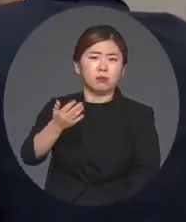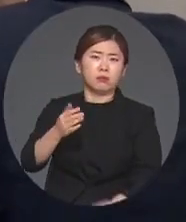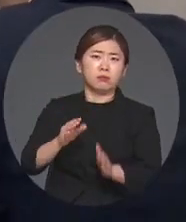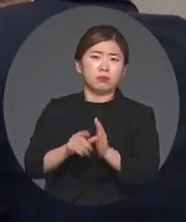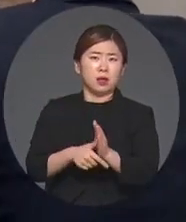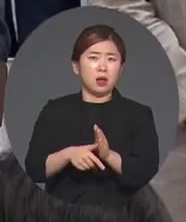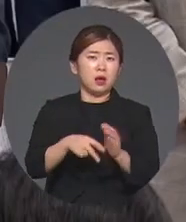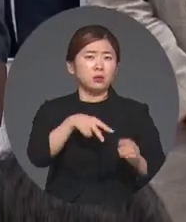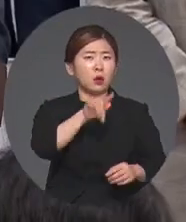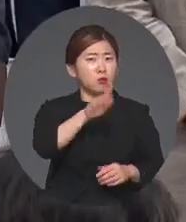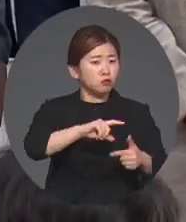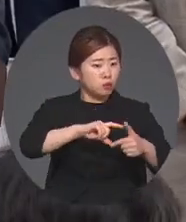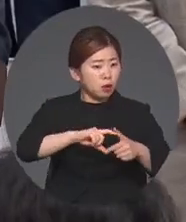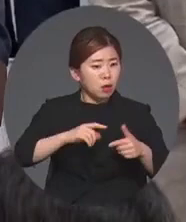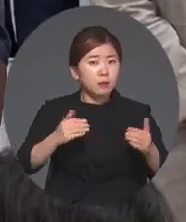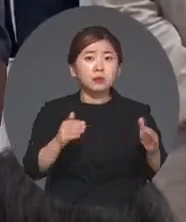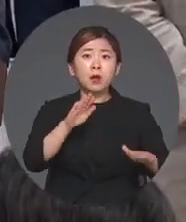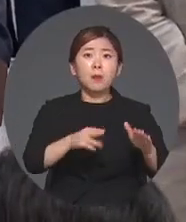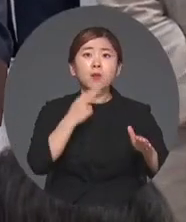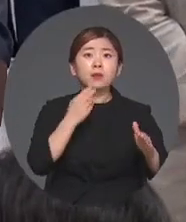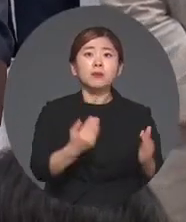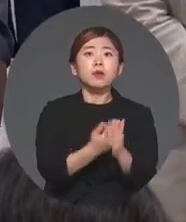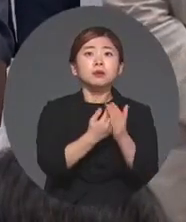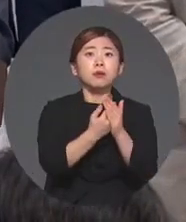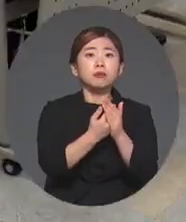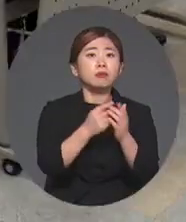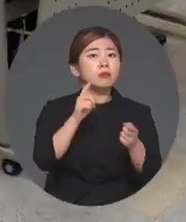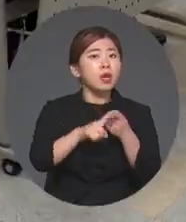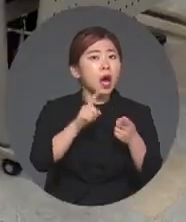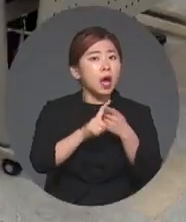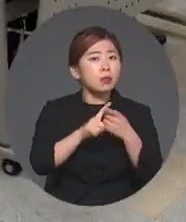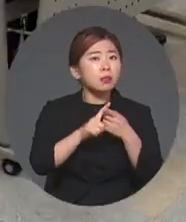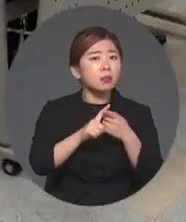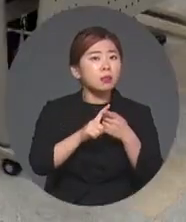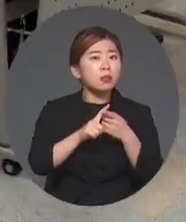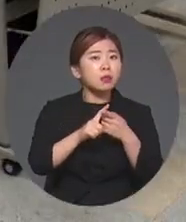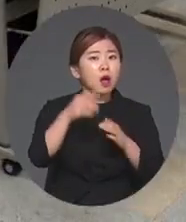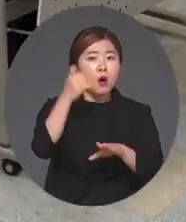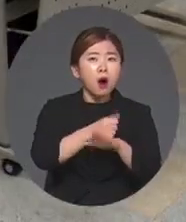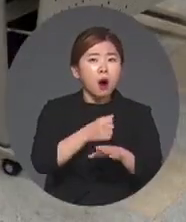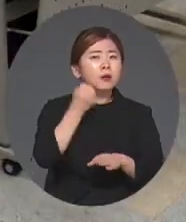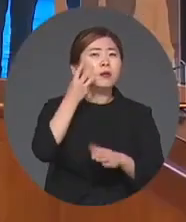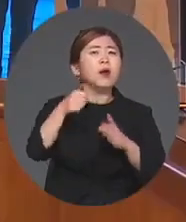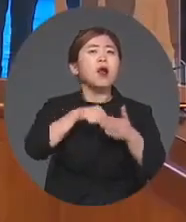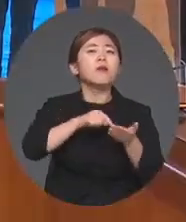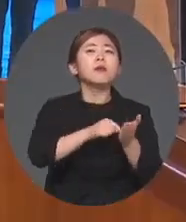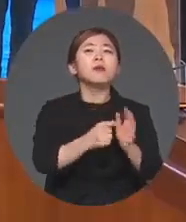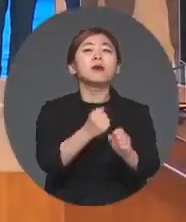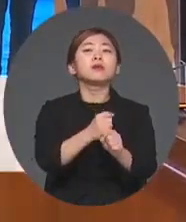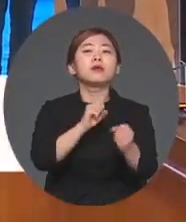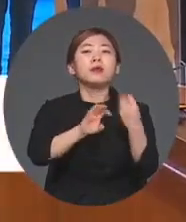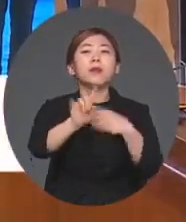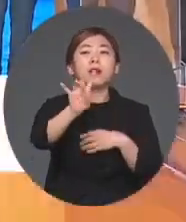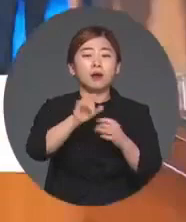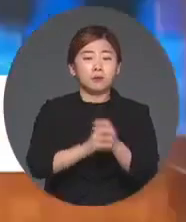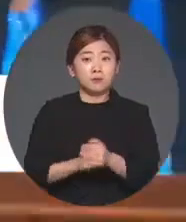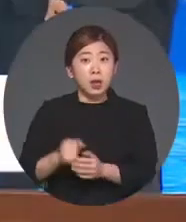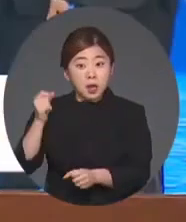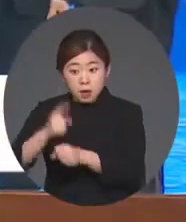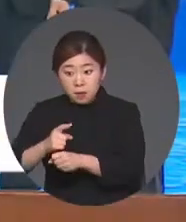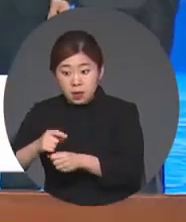서부경남 균형발전 방안을 담은 용역 결과를 3개월 내에 내겠다고만 답했습니다. 이미 용역이 다 돼 있단